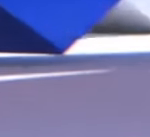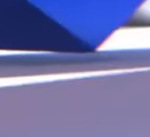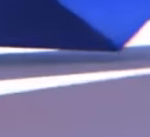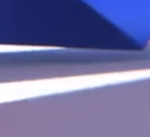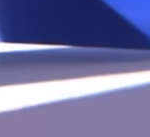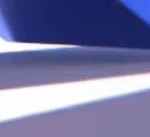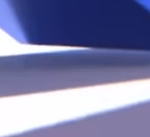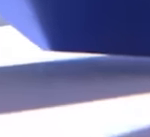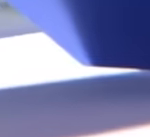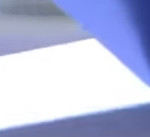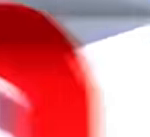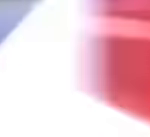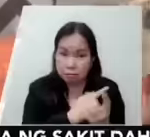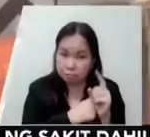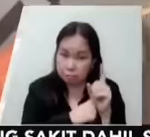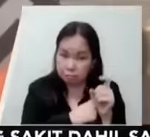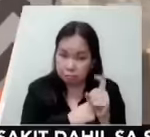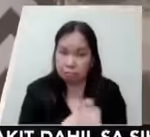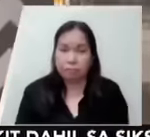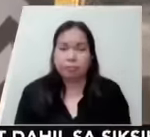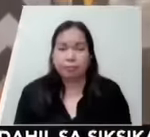Salazar.